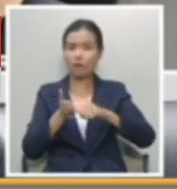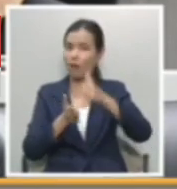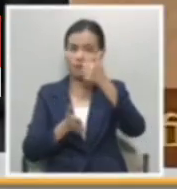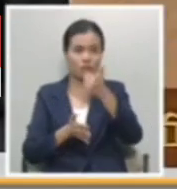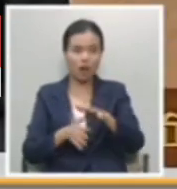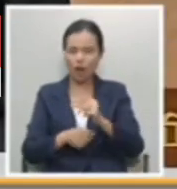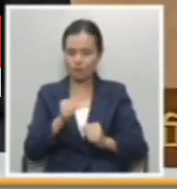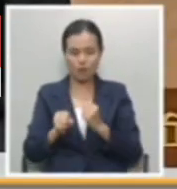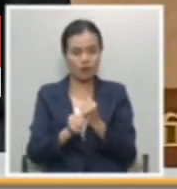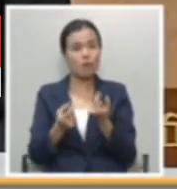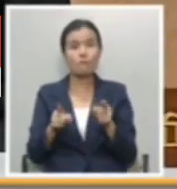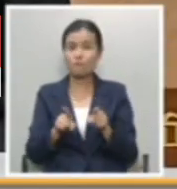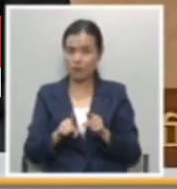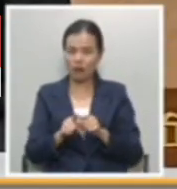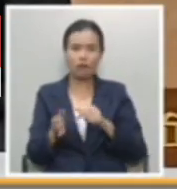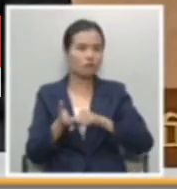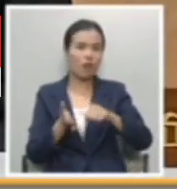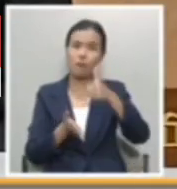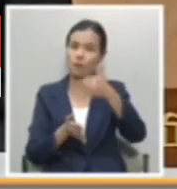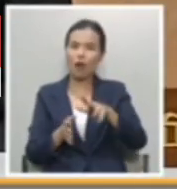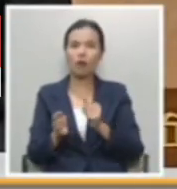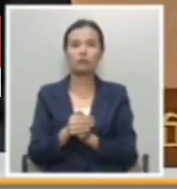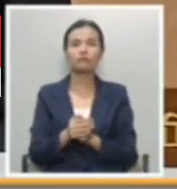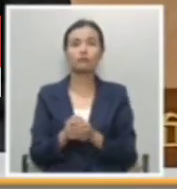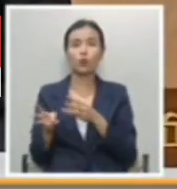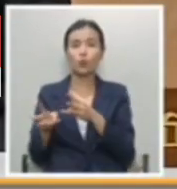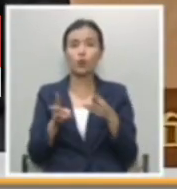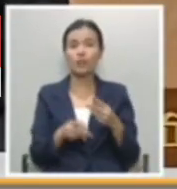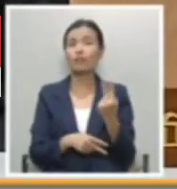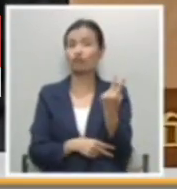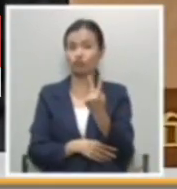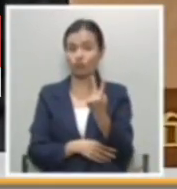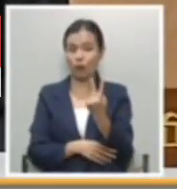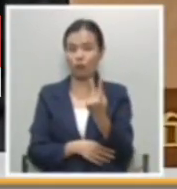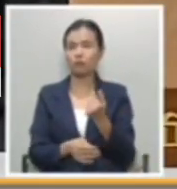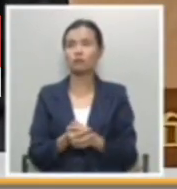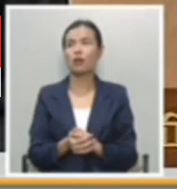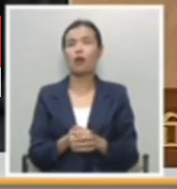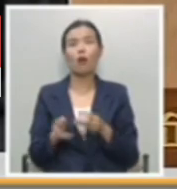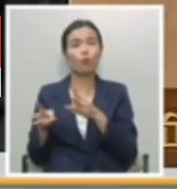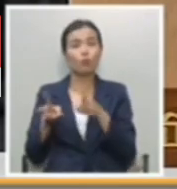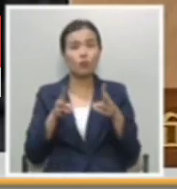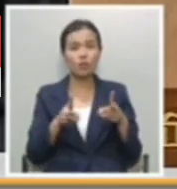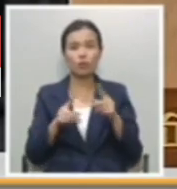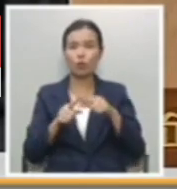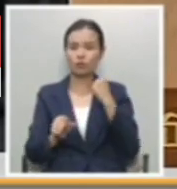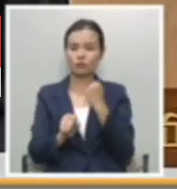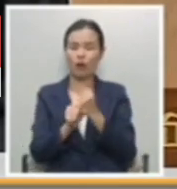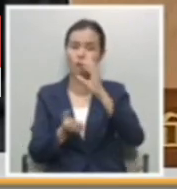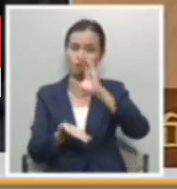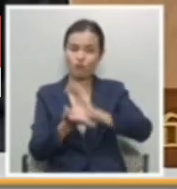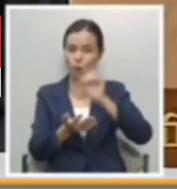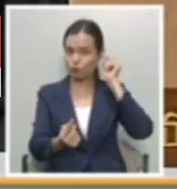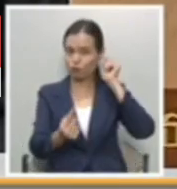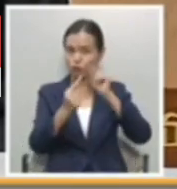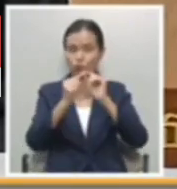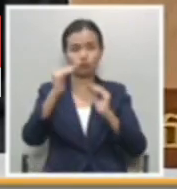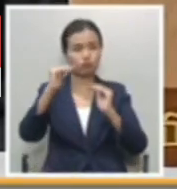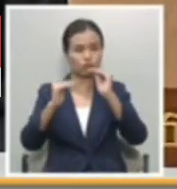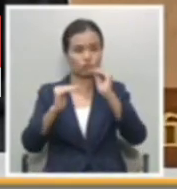ได้ความไม่มีทิศทางที่สองก็คือไม่มีทิศทางในการทำงบประมาณเพื่อที่จะมุ่งสู่สมดุลเ